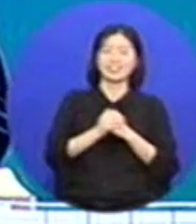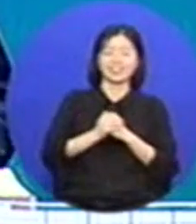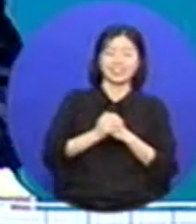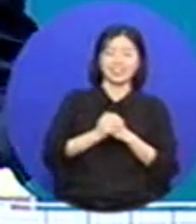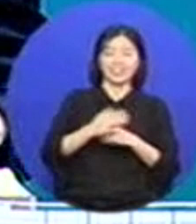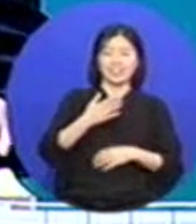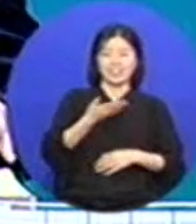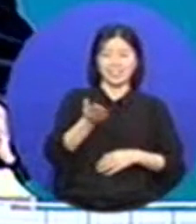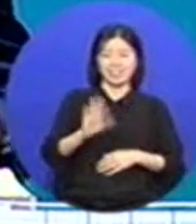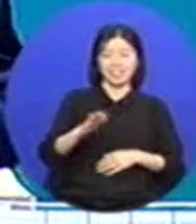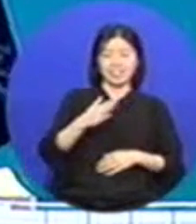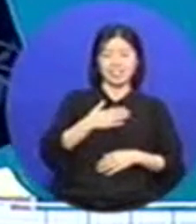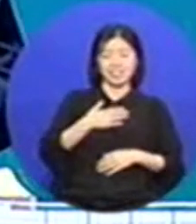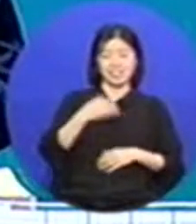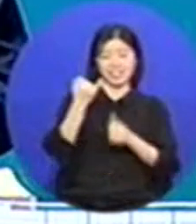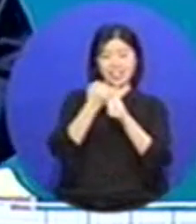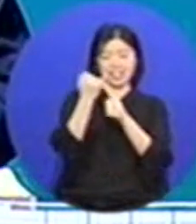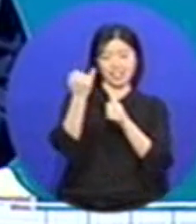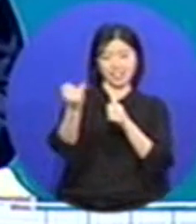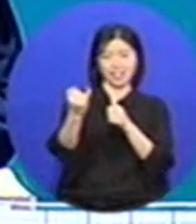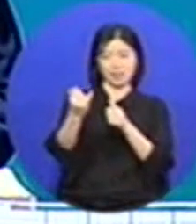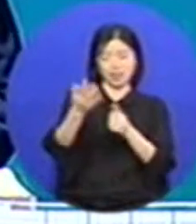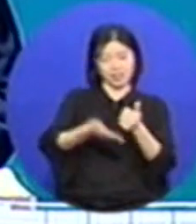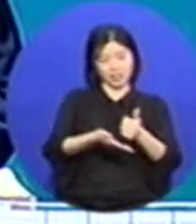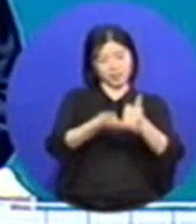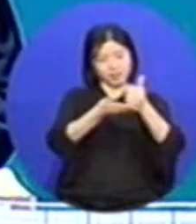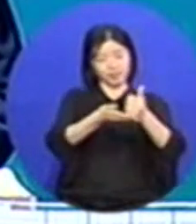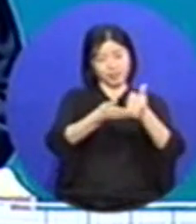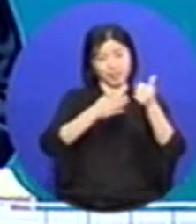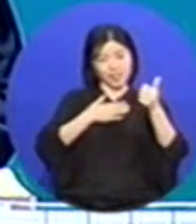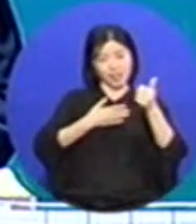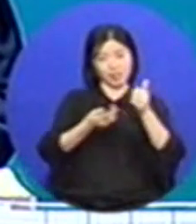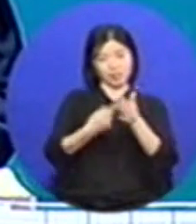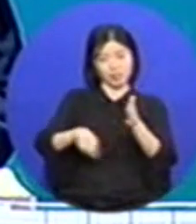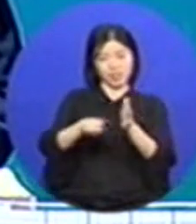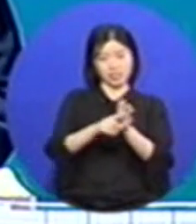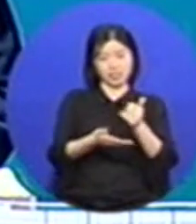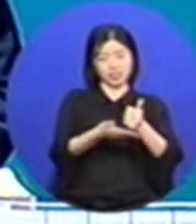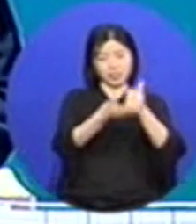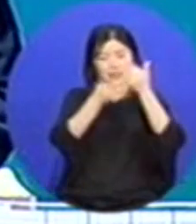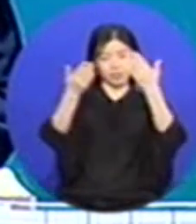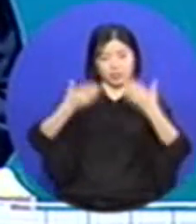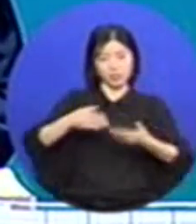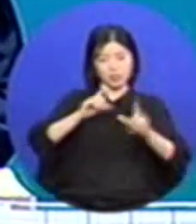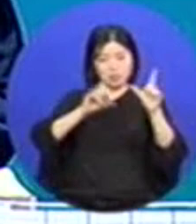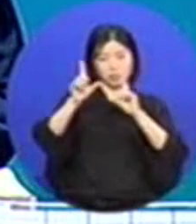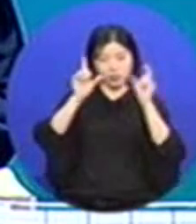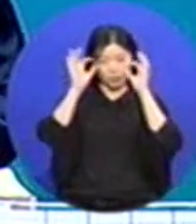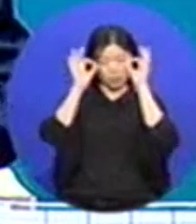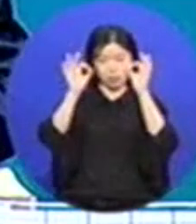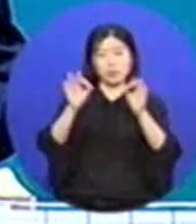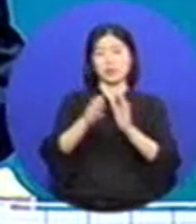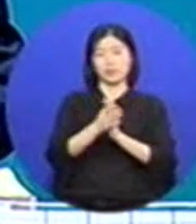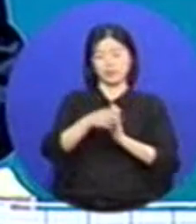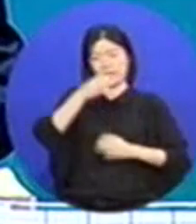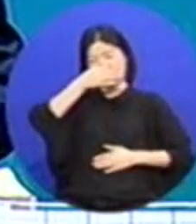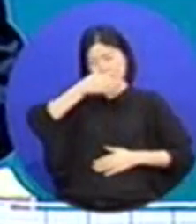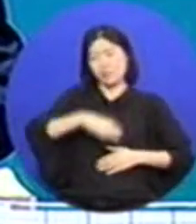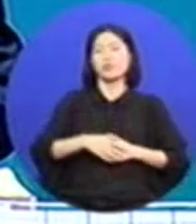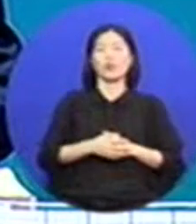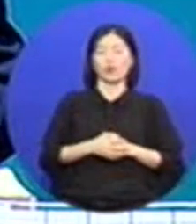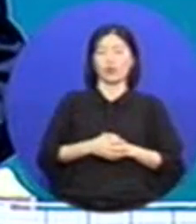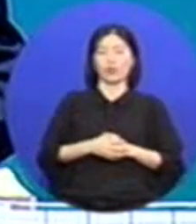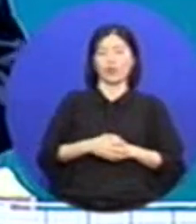그런데 제 아내가 저를 위해서 그렇게 막 섬겨 주는 것을 보면서 어떤 때는 힘들어요